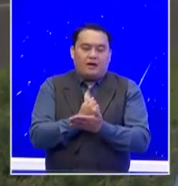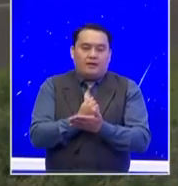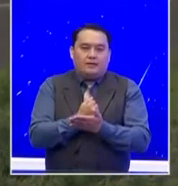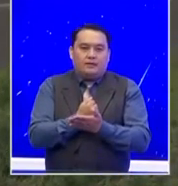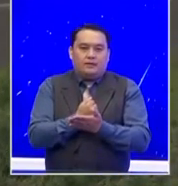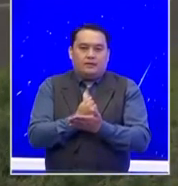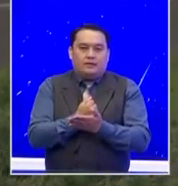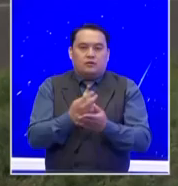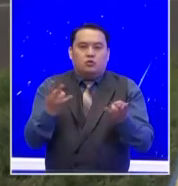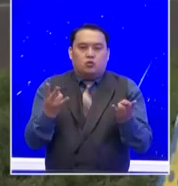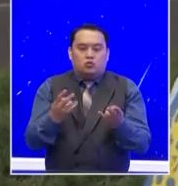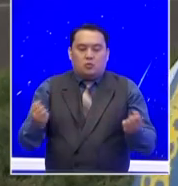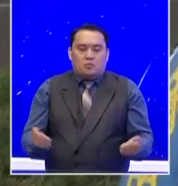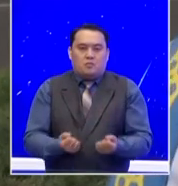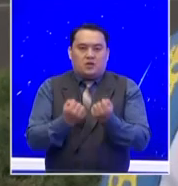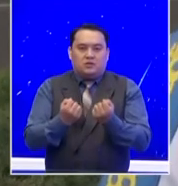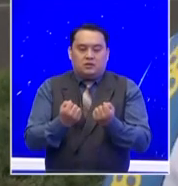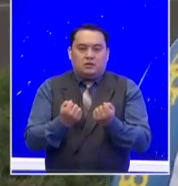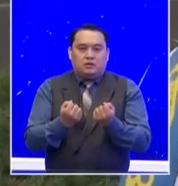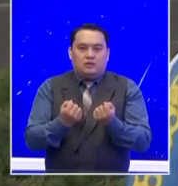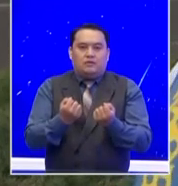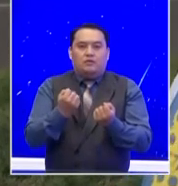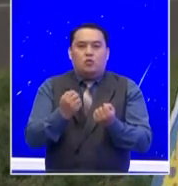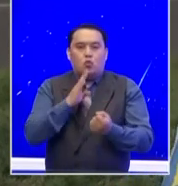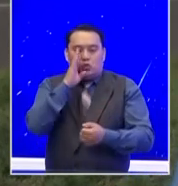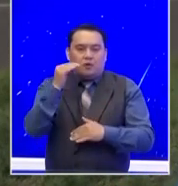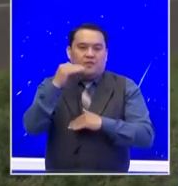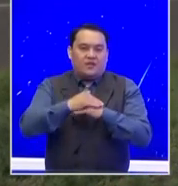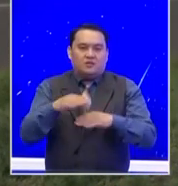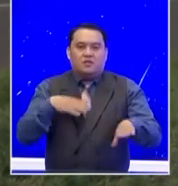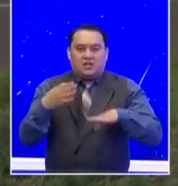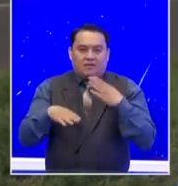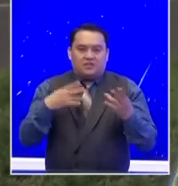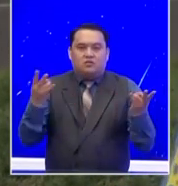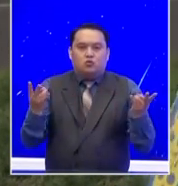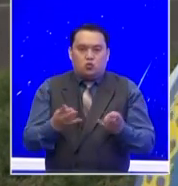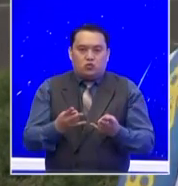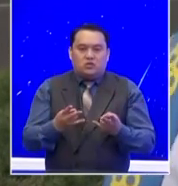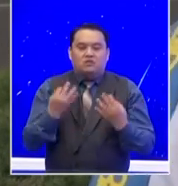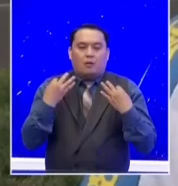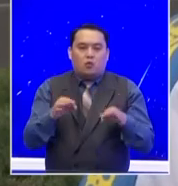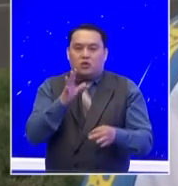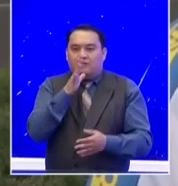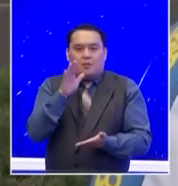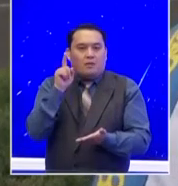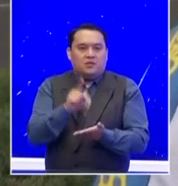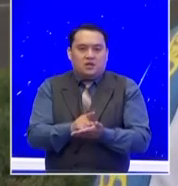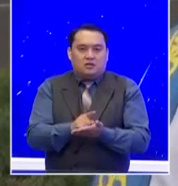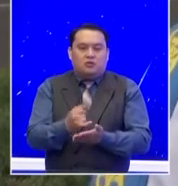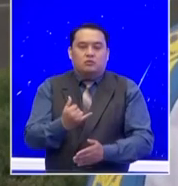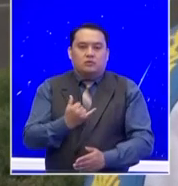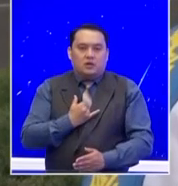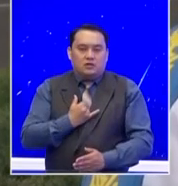это, надо поддерживать форму день-два раза, утром и вечером. В свободное время обязательно. У нас